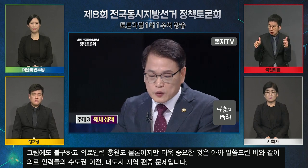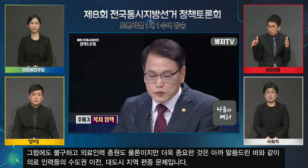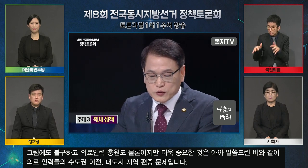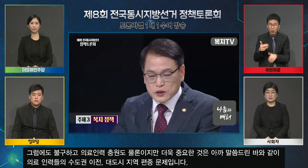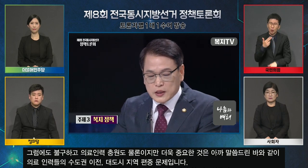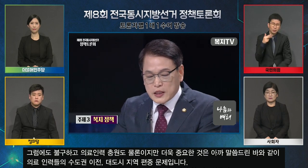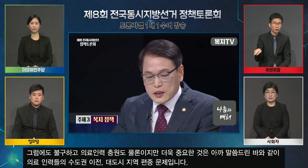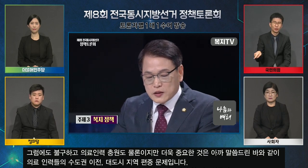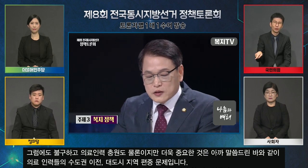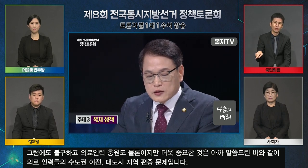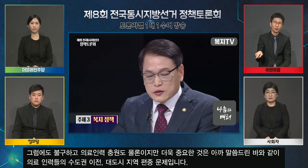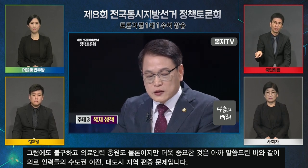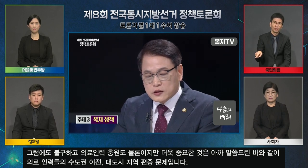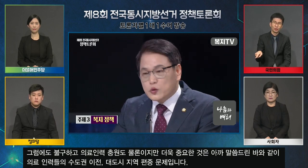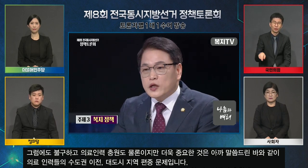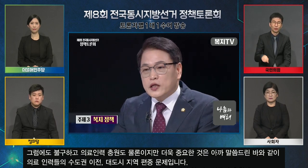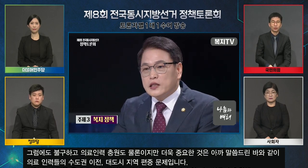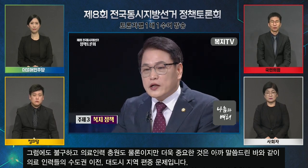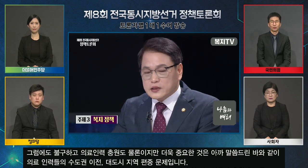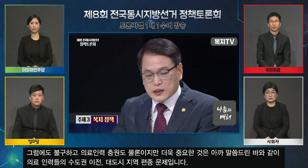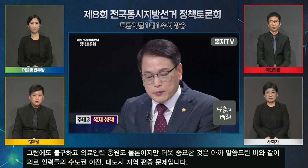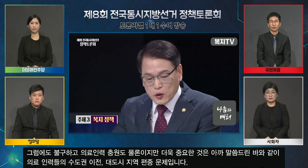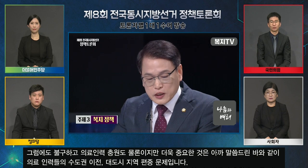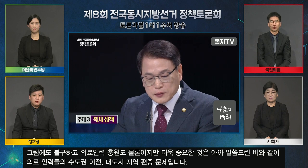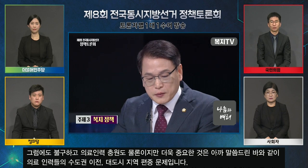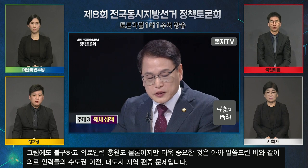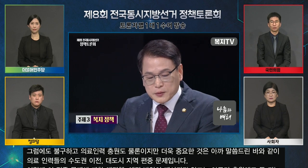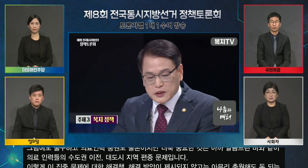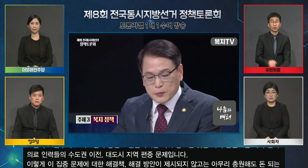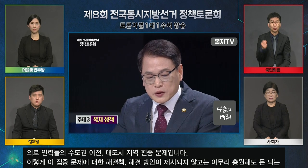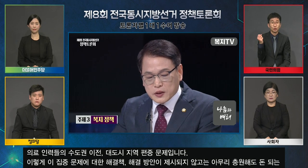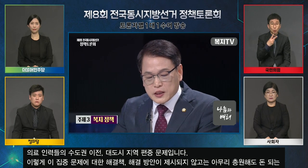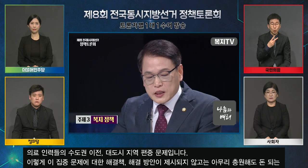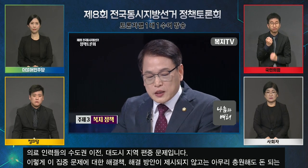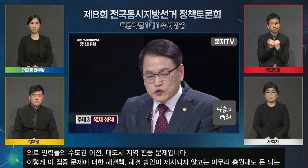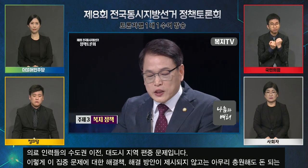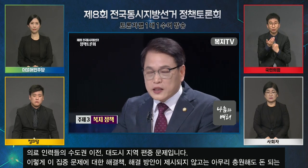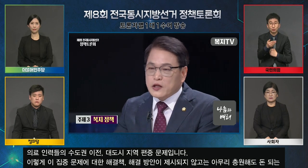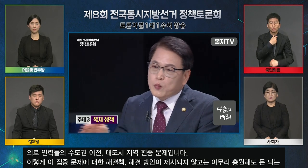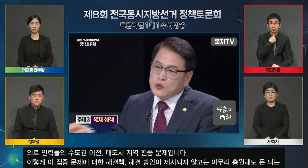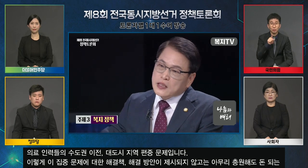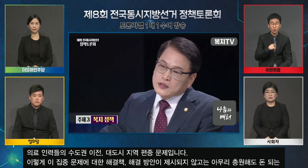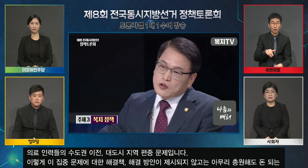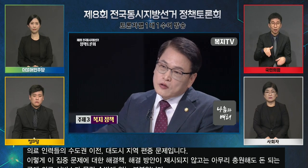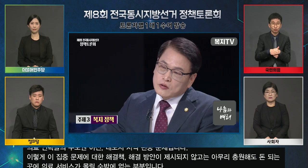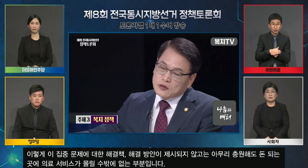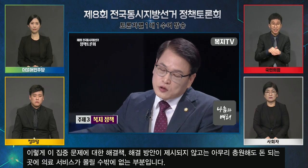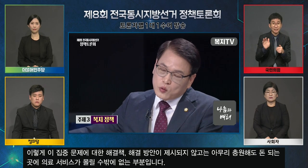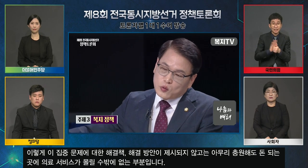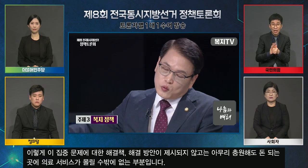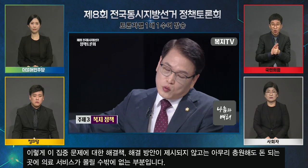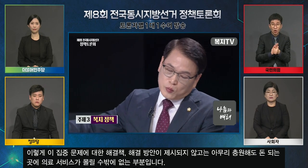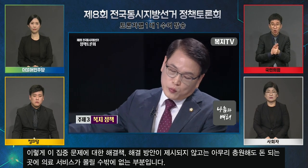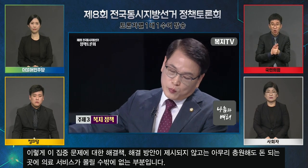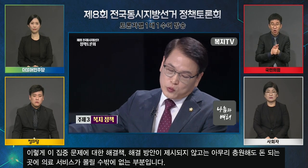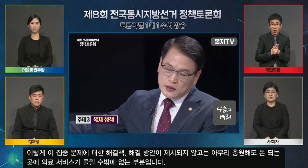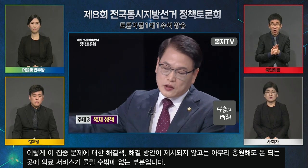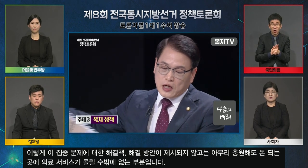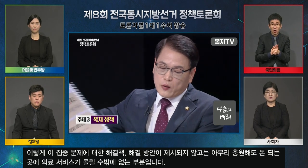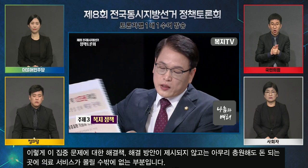그런 부분들 의료 얘기가 나왔으니까 몇 가지만 말씀드리자면 문재인 케어 보장성 의료